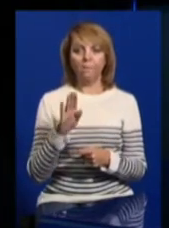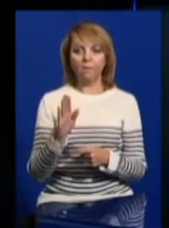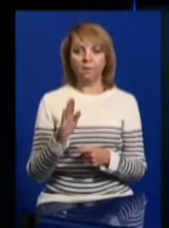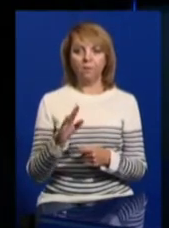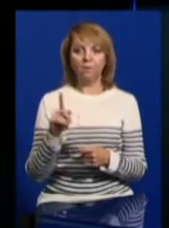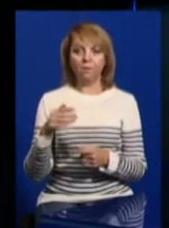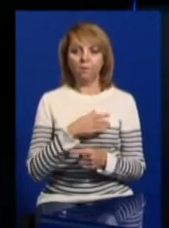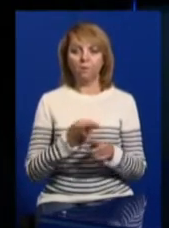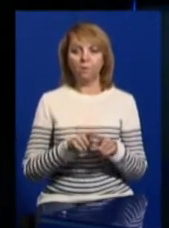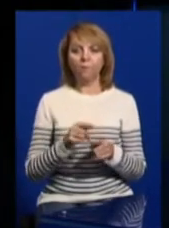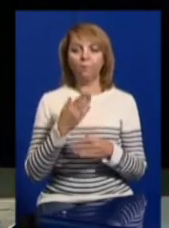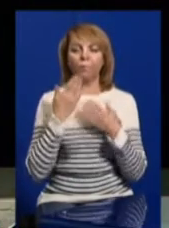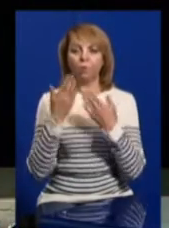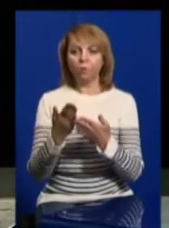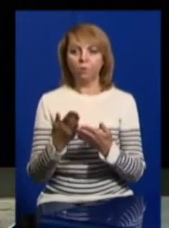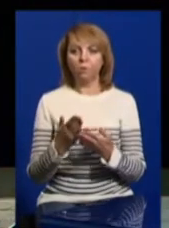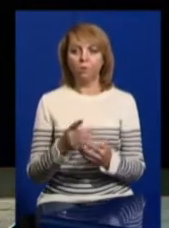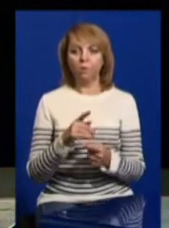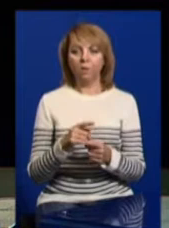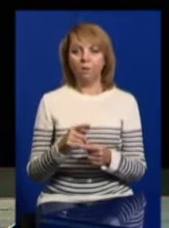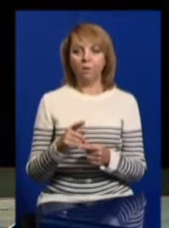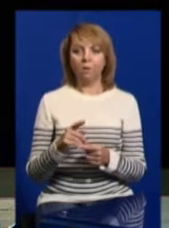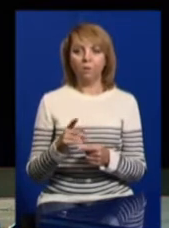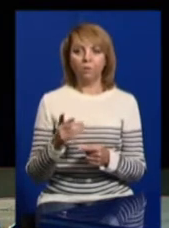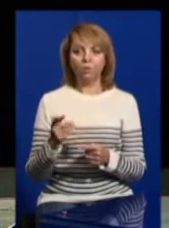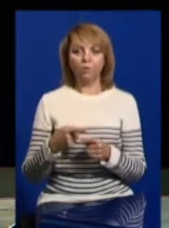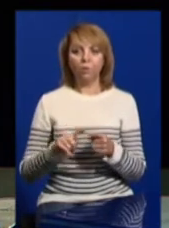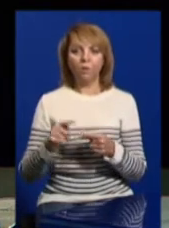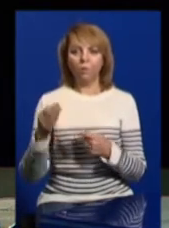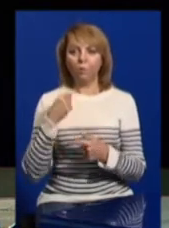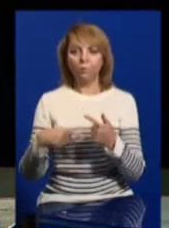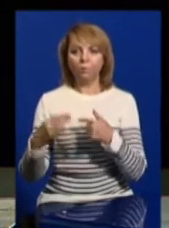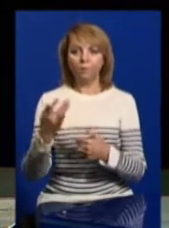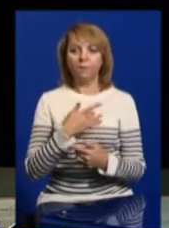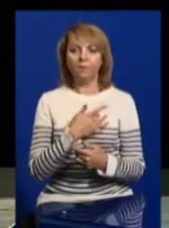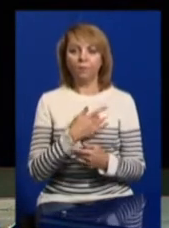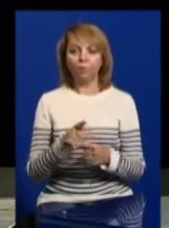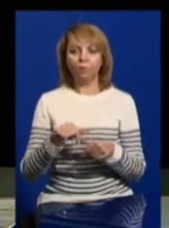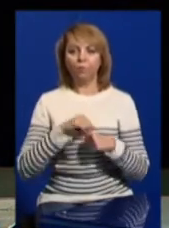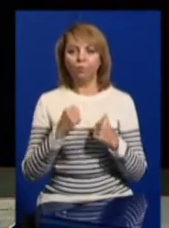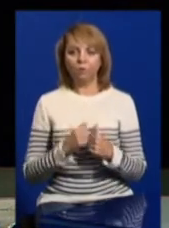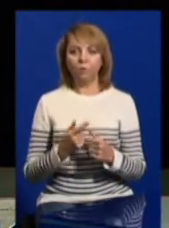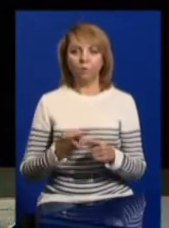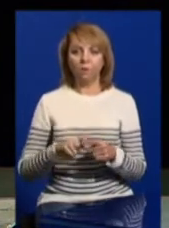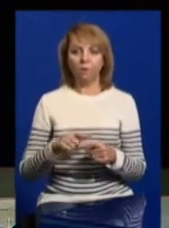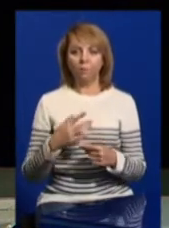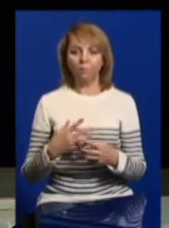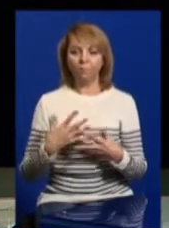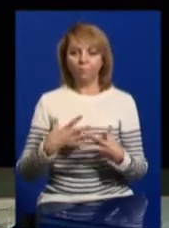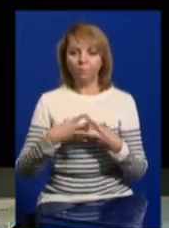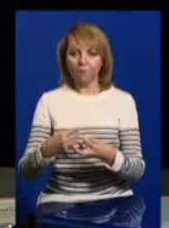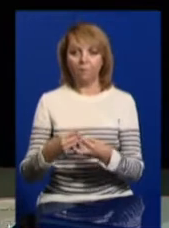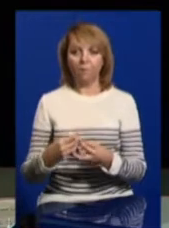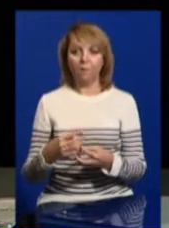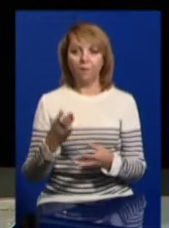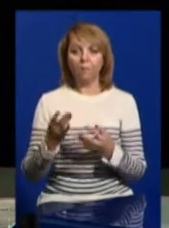захотіла йому задати певні питання, оскільки це все резонує в її серці, в її душі. Для нас це, як би то ні було,